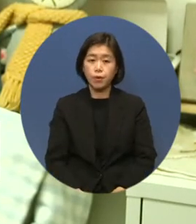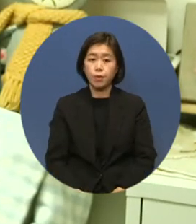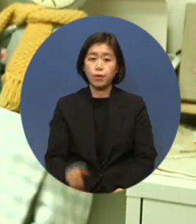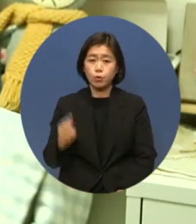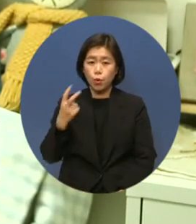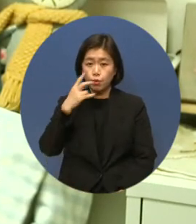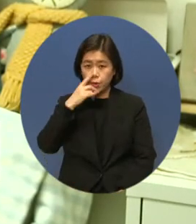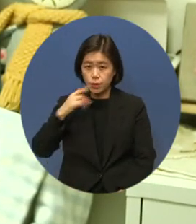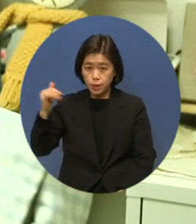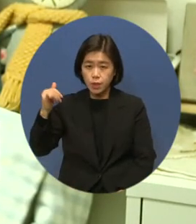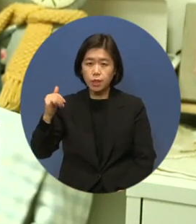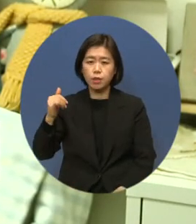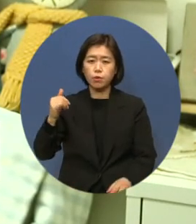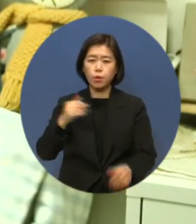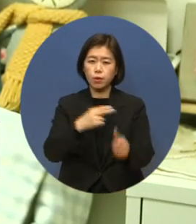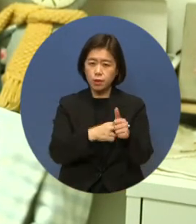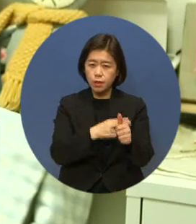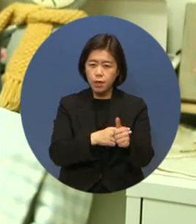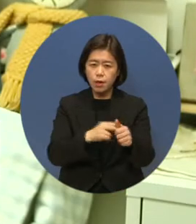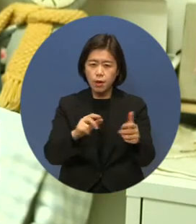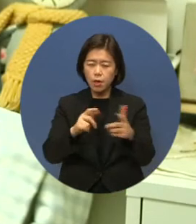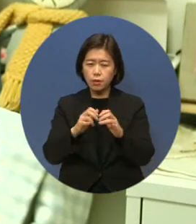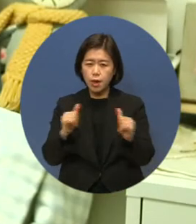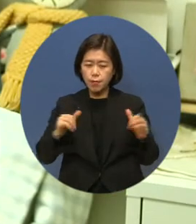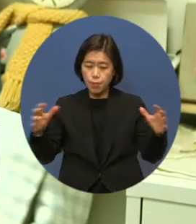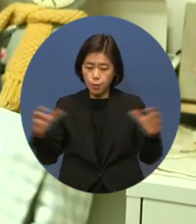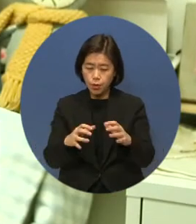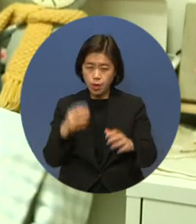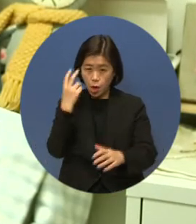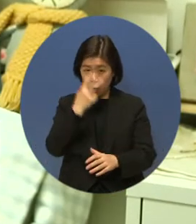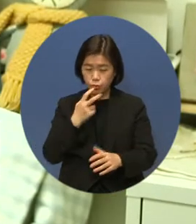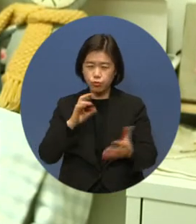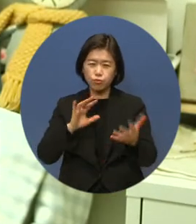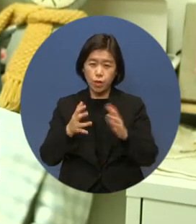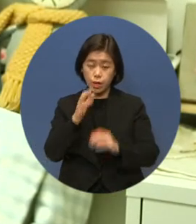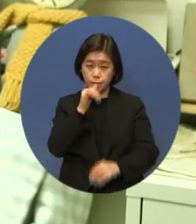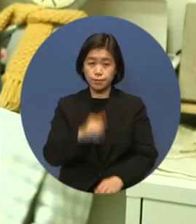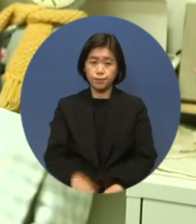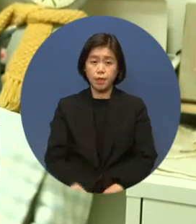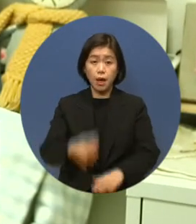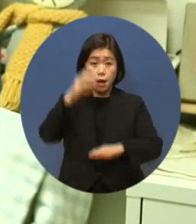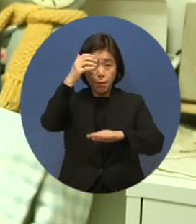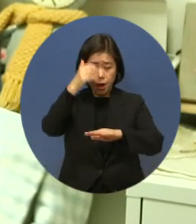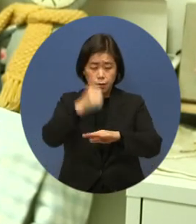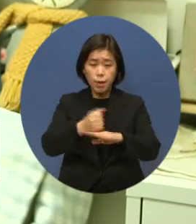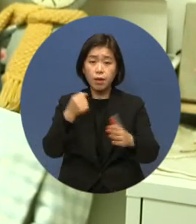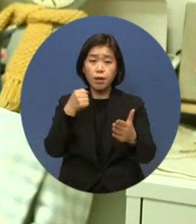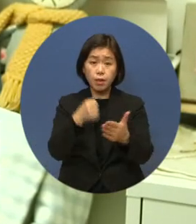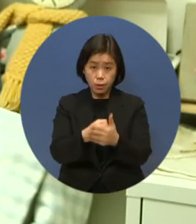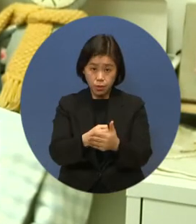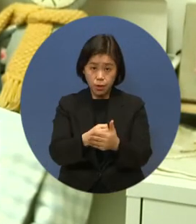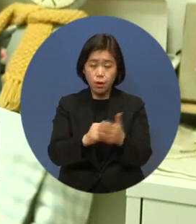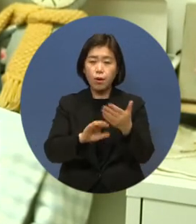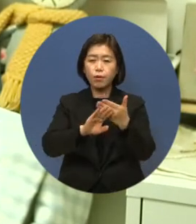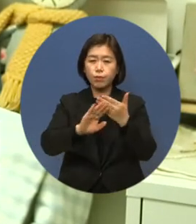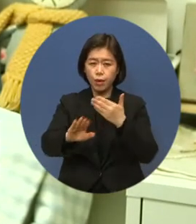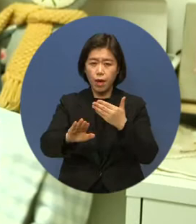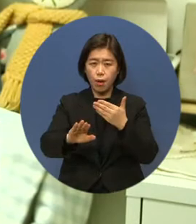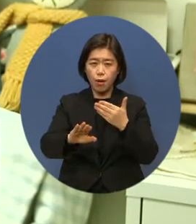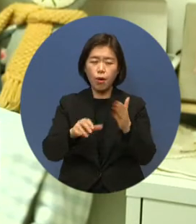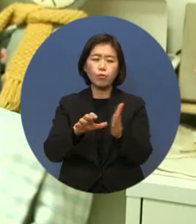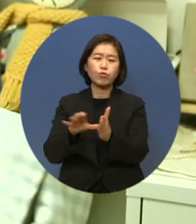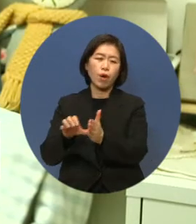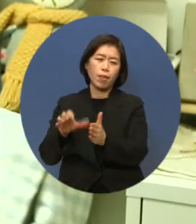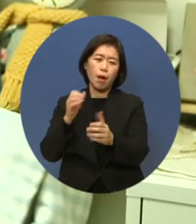부모님이랑 같이 해서 작업, 검수 작업을 하고요. 최종적으로 정해지면은 이제 본격적인 제작에 들어가죠.